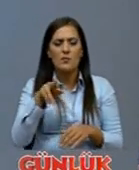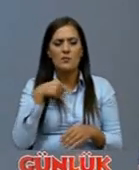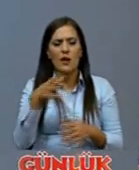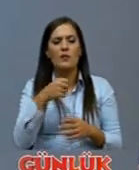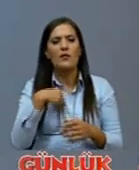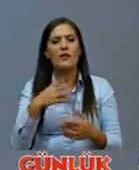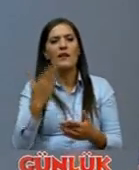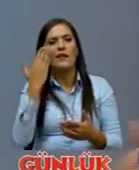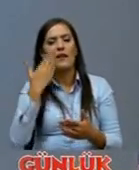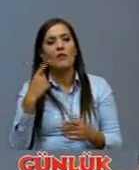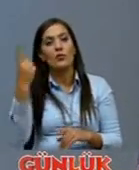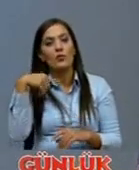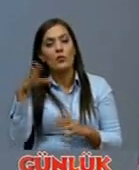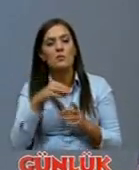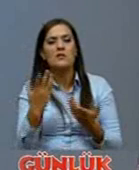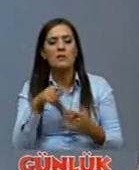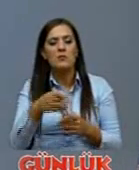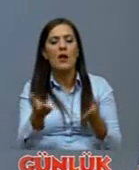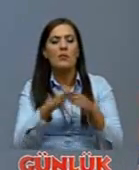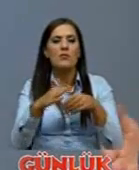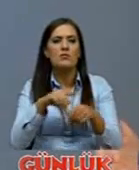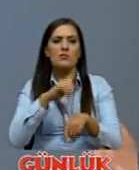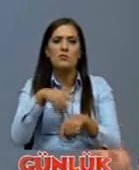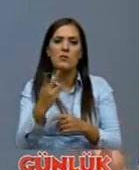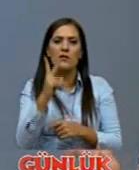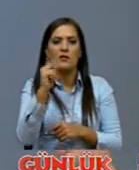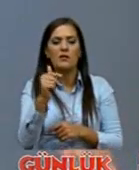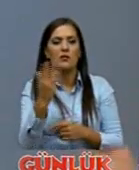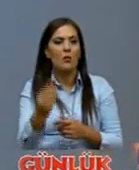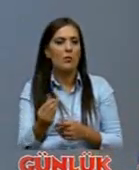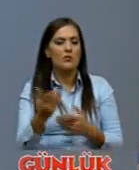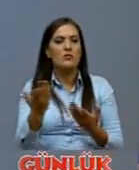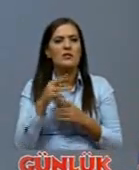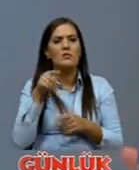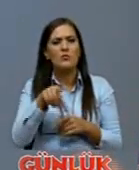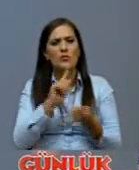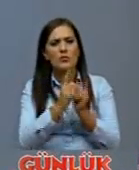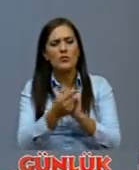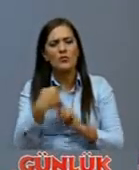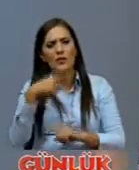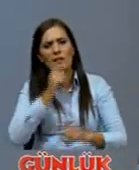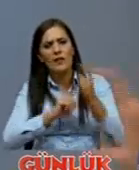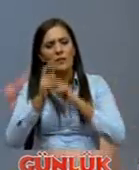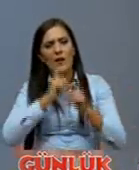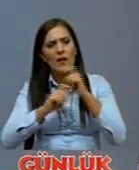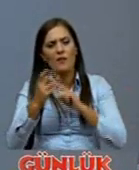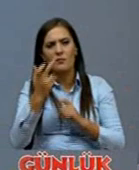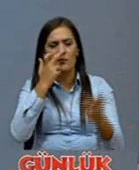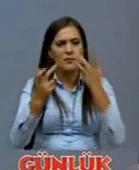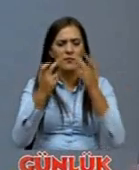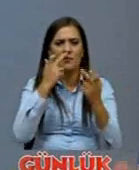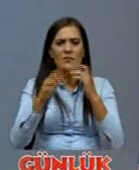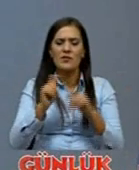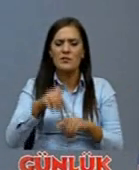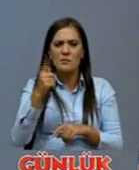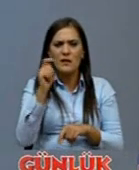alıp bunu keyifle dün toplanmış. Ya bunu zaten ambalajlama süresi belki 2 gün tutmuştur. Yani bu tür yanıltmacaların